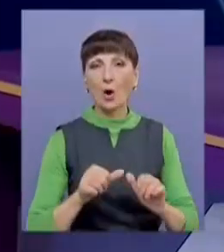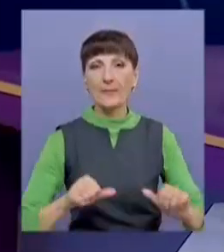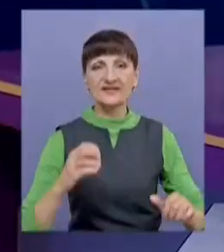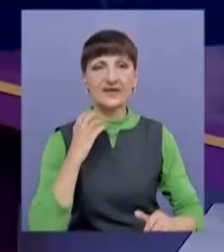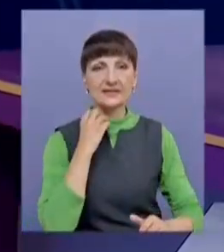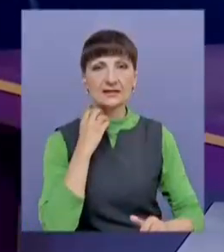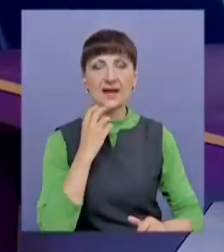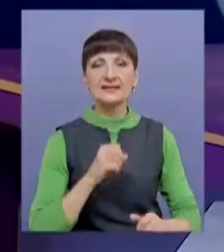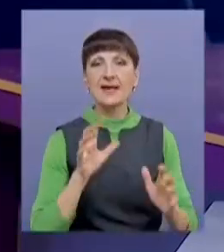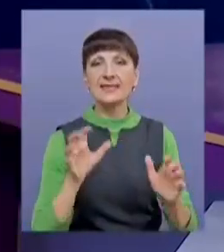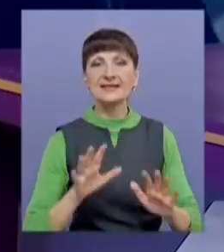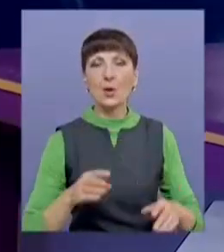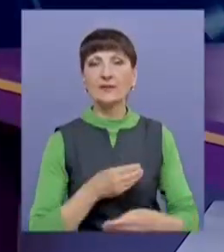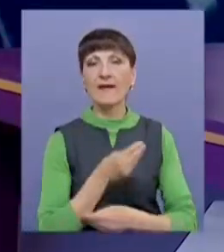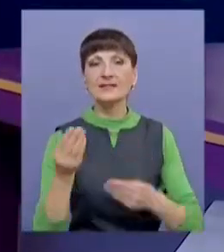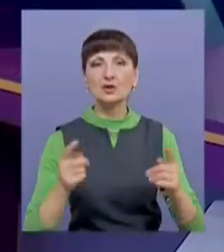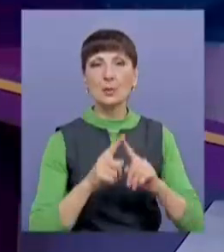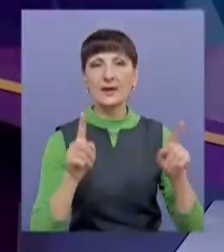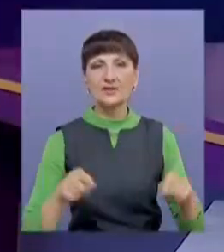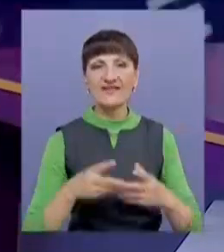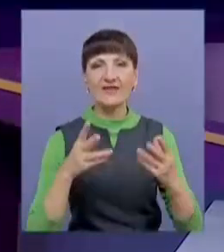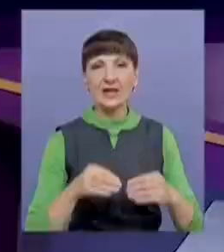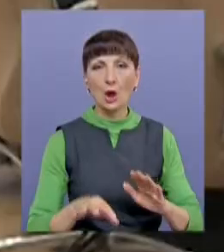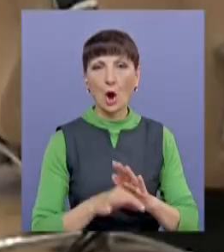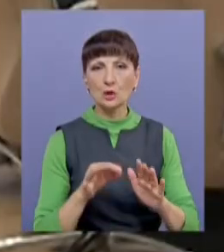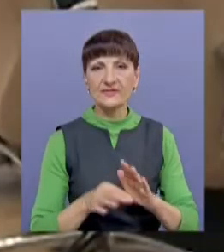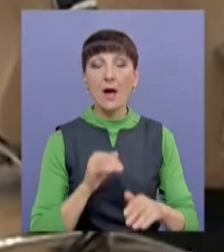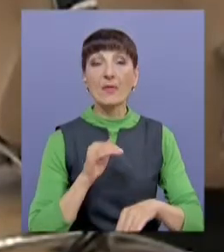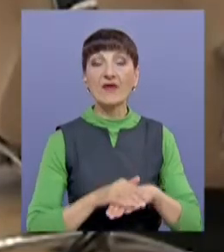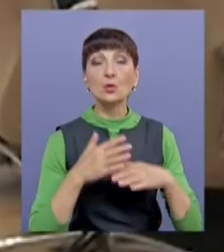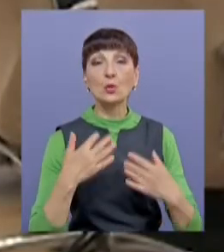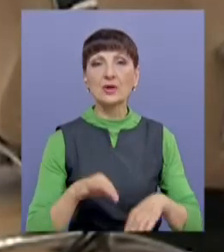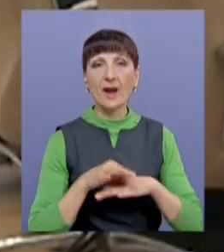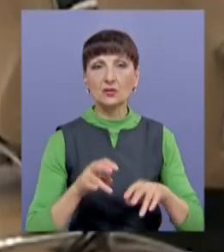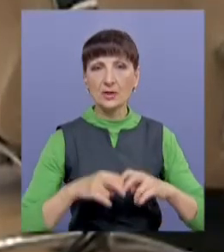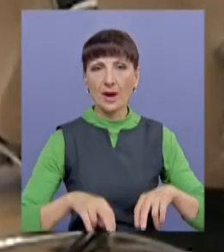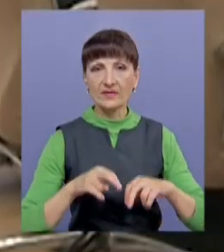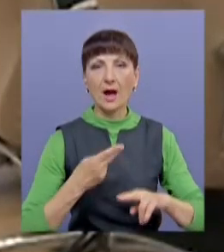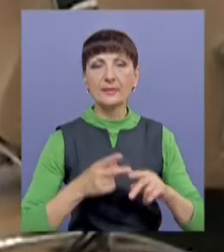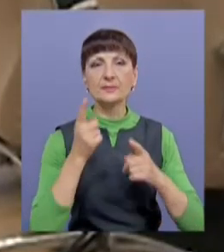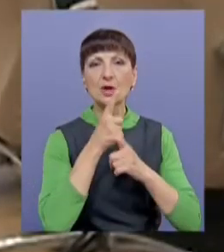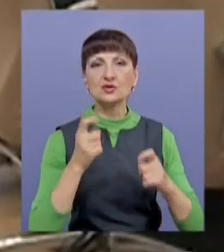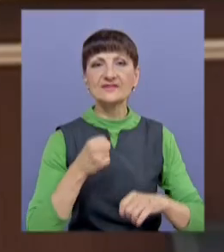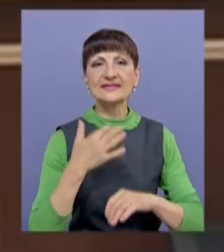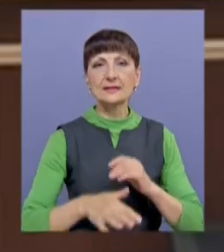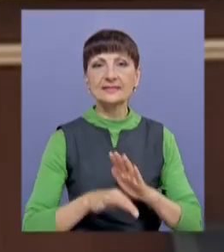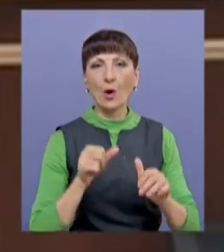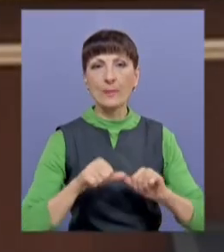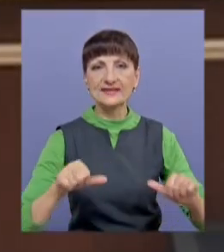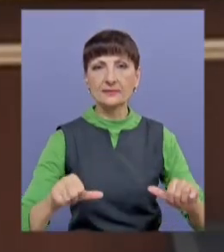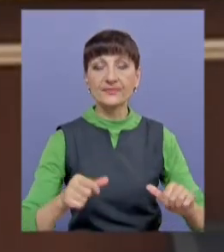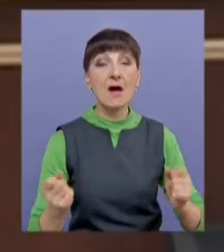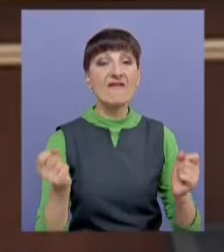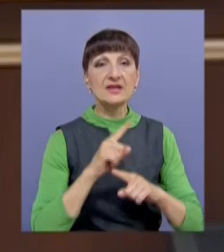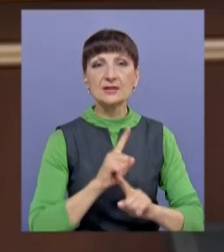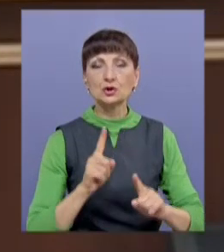Кызылорде за незаконную раздачу бюллетеней в день голосования. По факту уже проводится проверка, об этом сообщили в Центре избиркоме. Выяснилось,